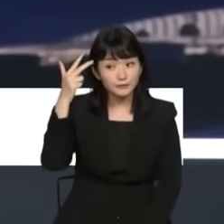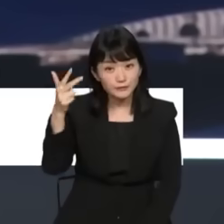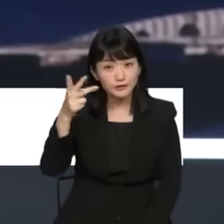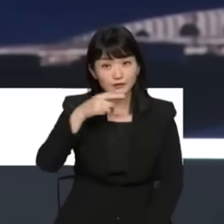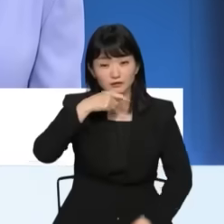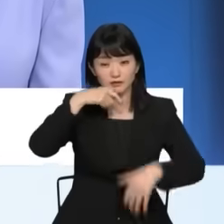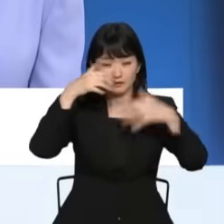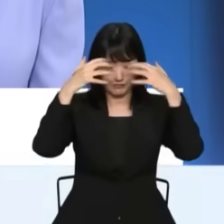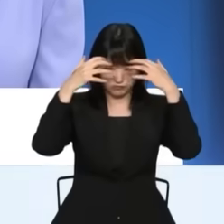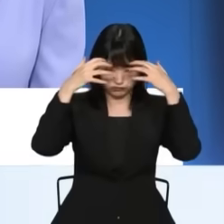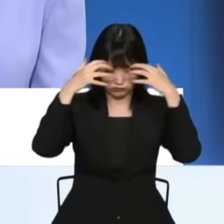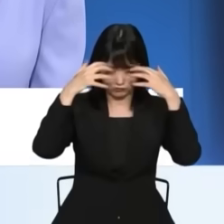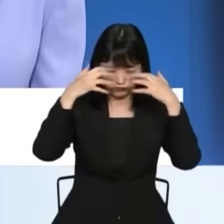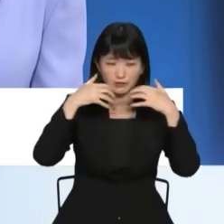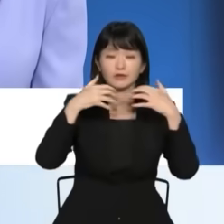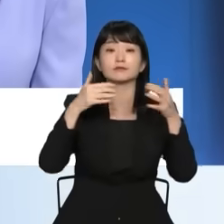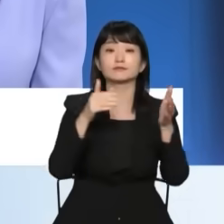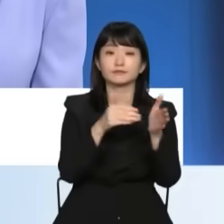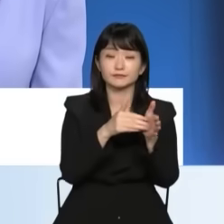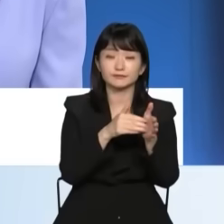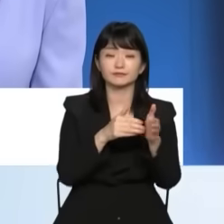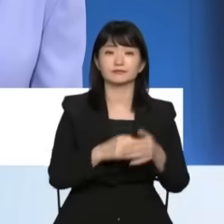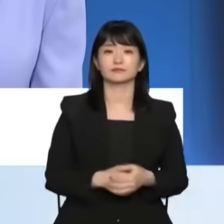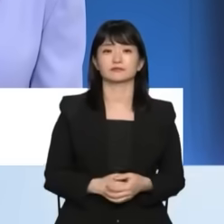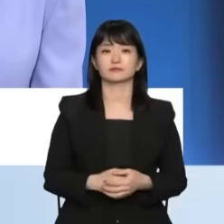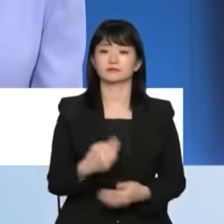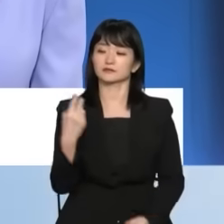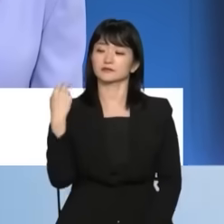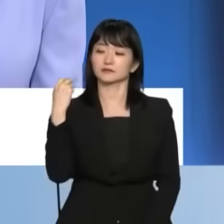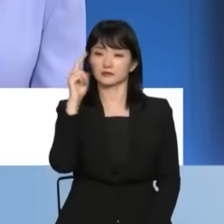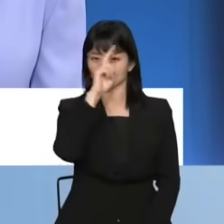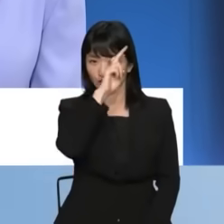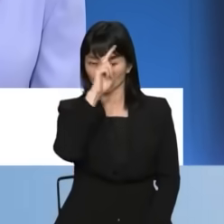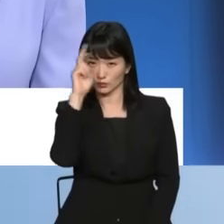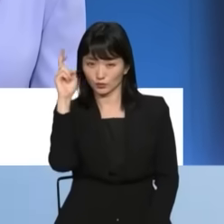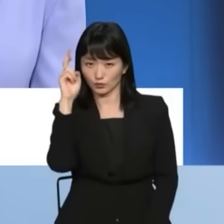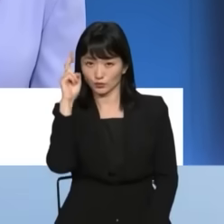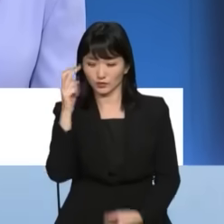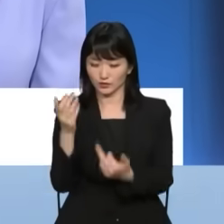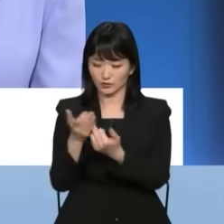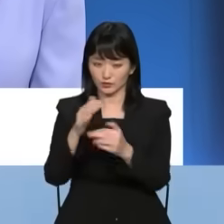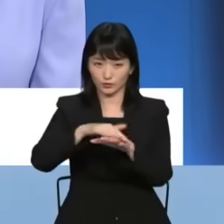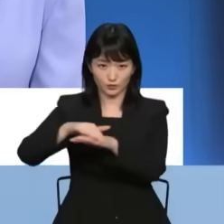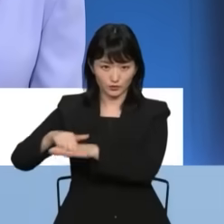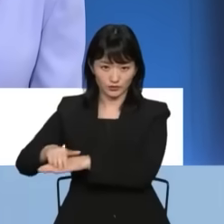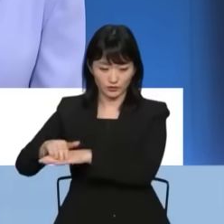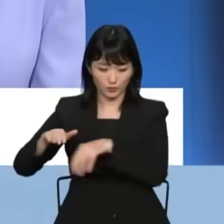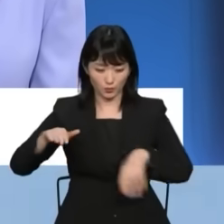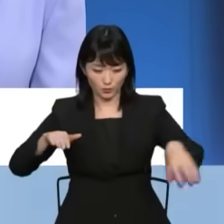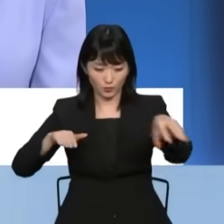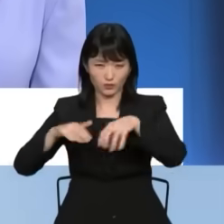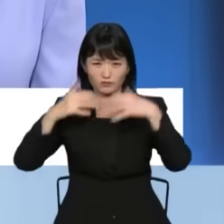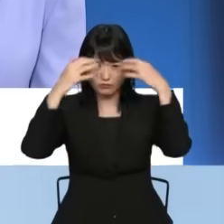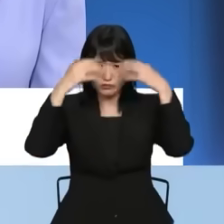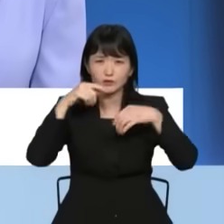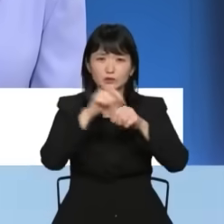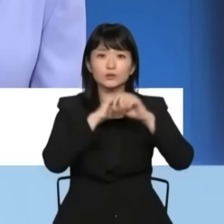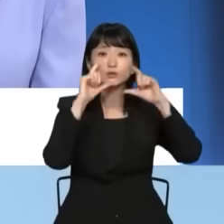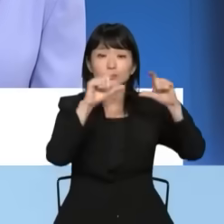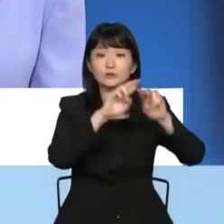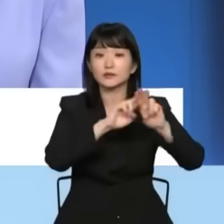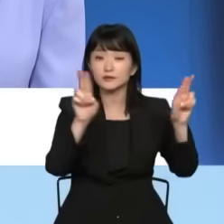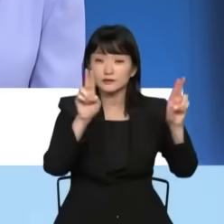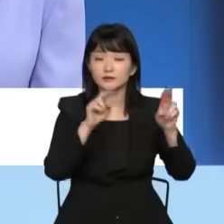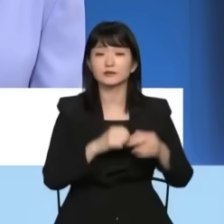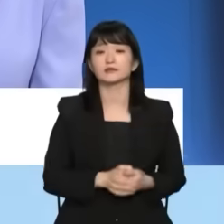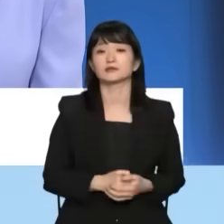포기하면 완전히 누그러듭니다. 그제 오후에 전국적으로 제주도를 제외한 그 전국의 폭염특보가 모두 해제가 됐는데 네.